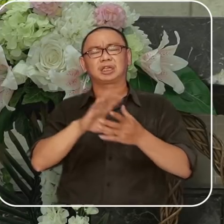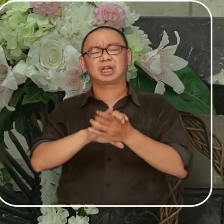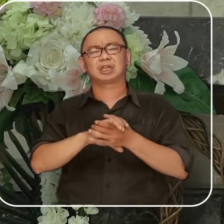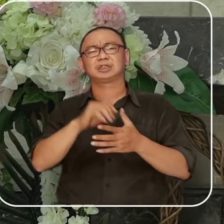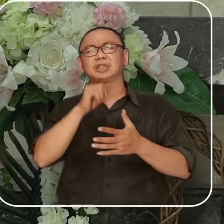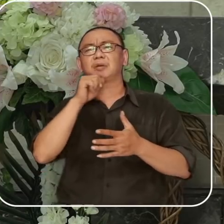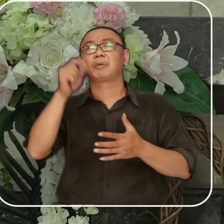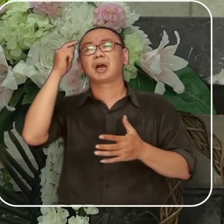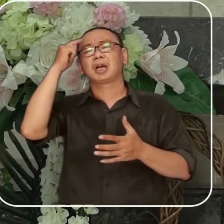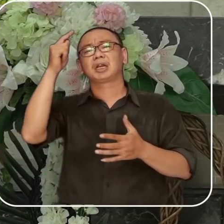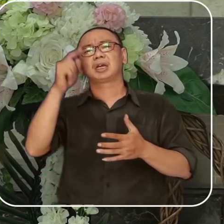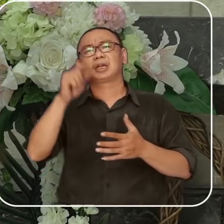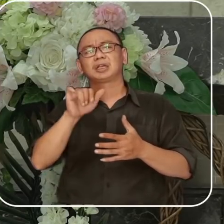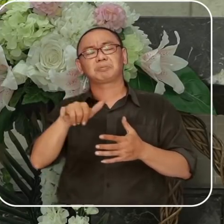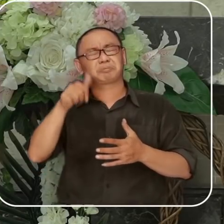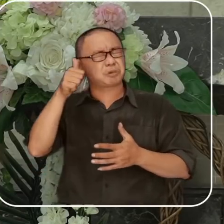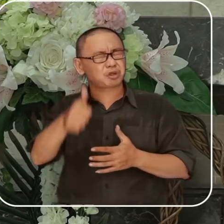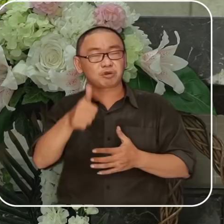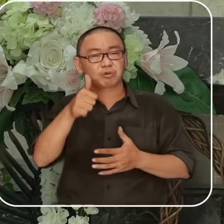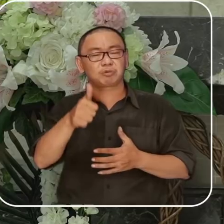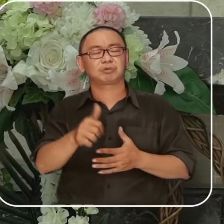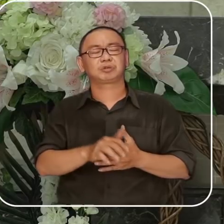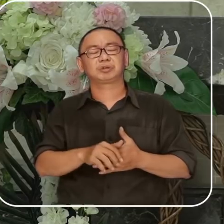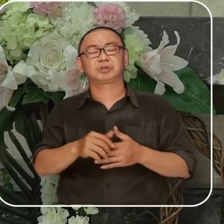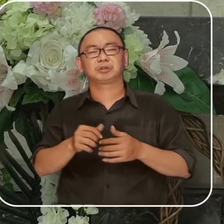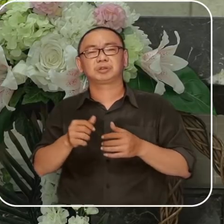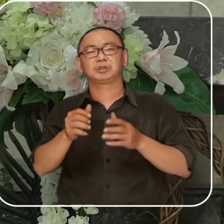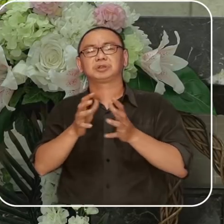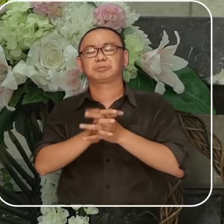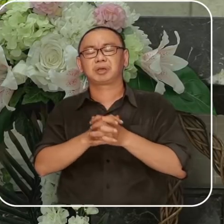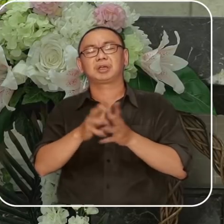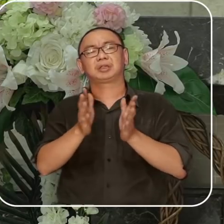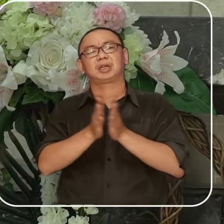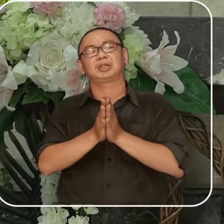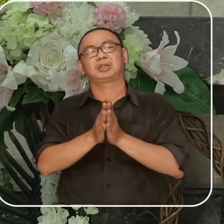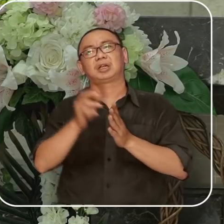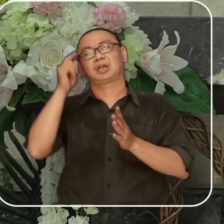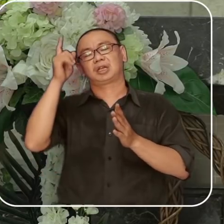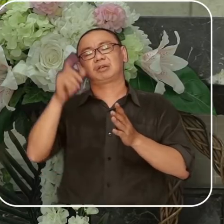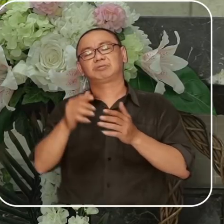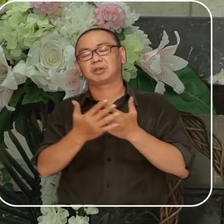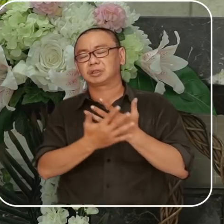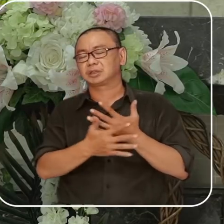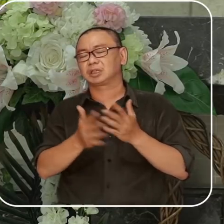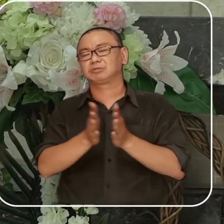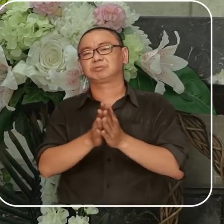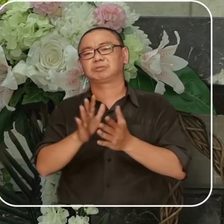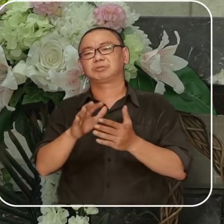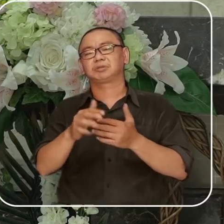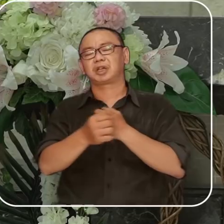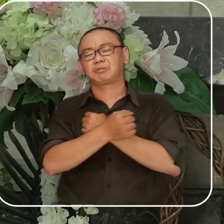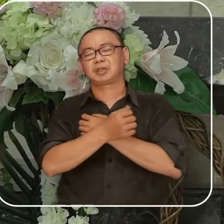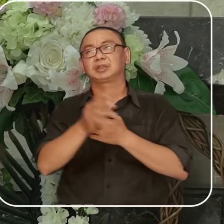siapa Allah yang betul-betul disembah dan Allah yang mengasihi dan menyelamatkannya.